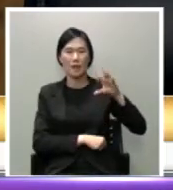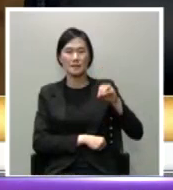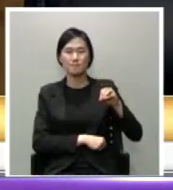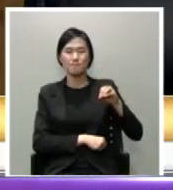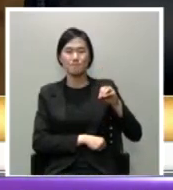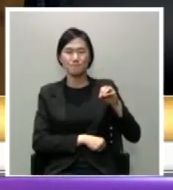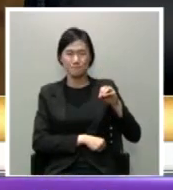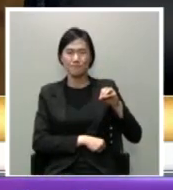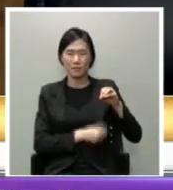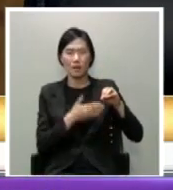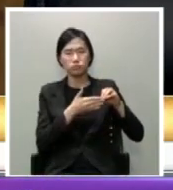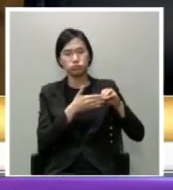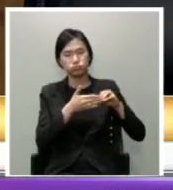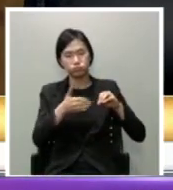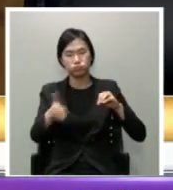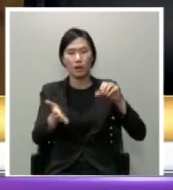2550